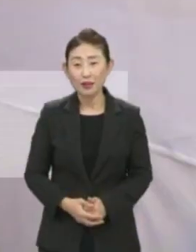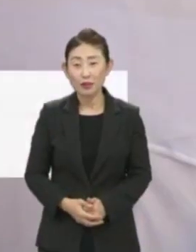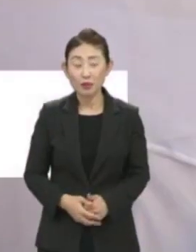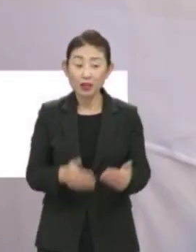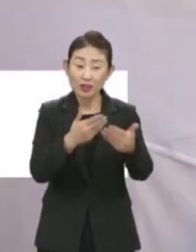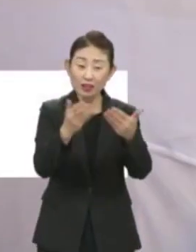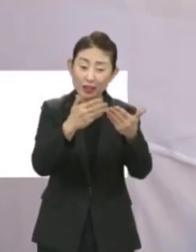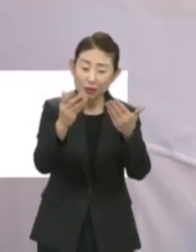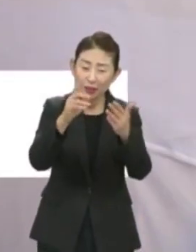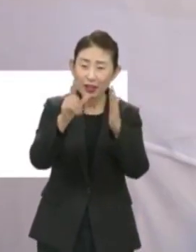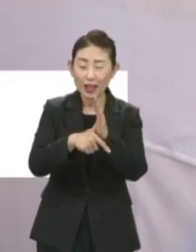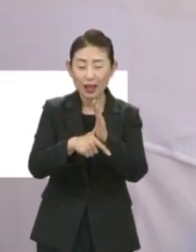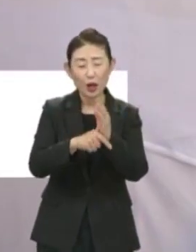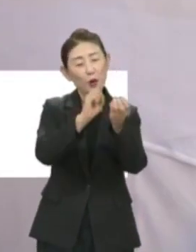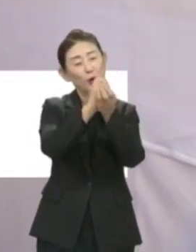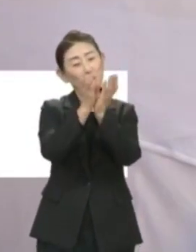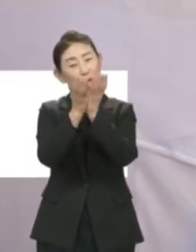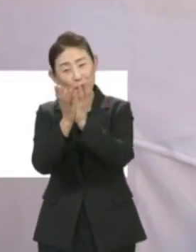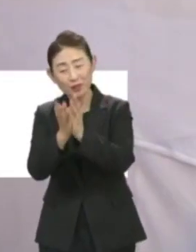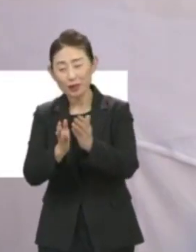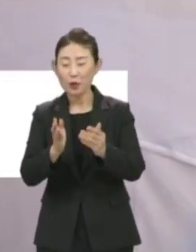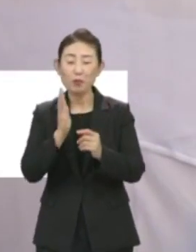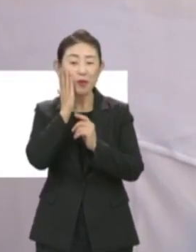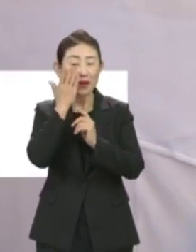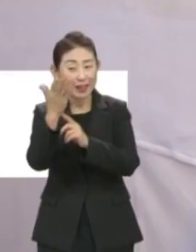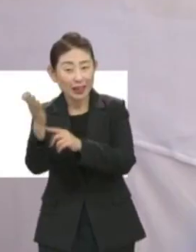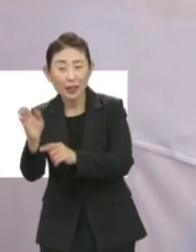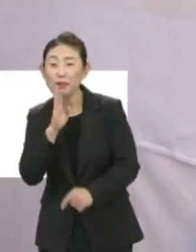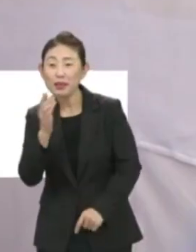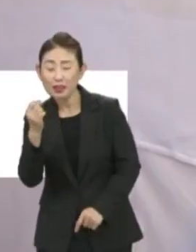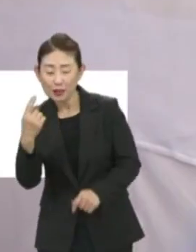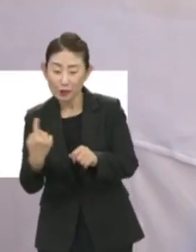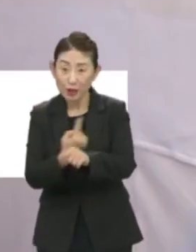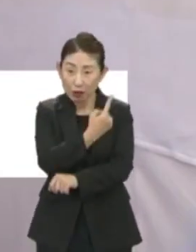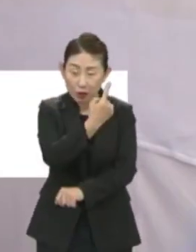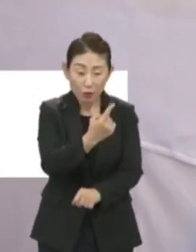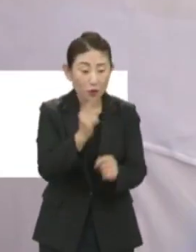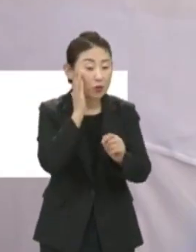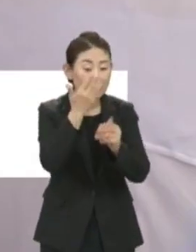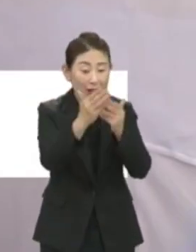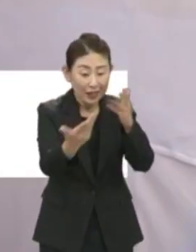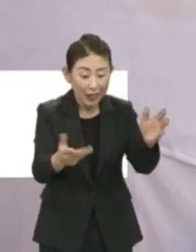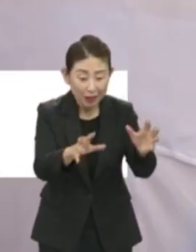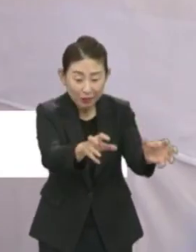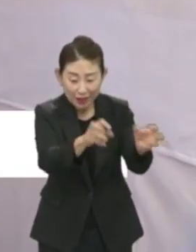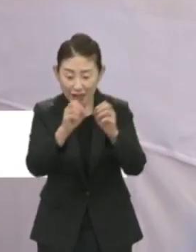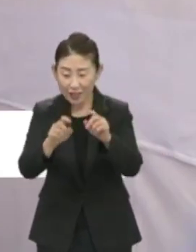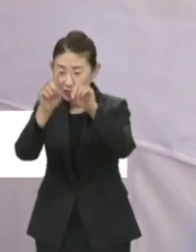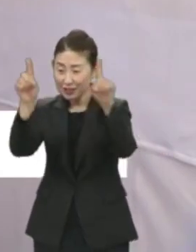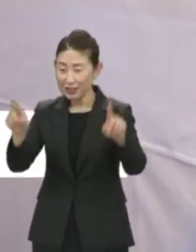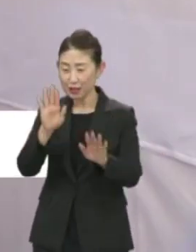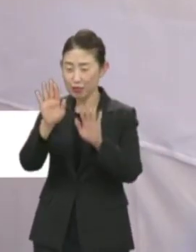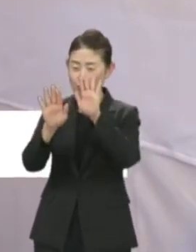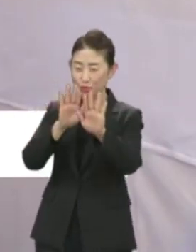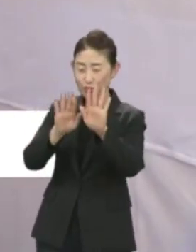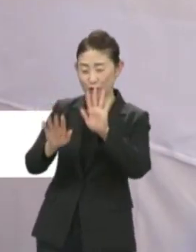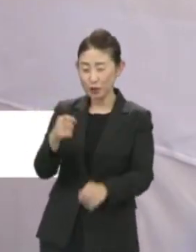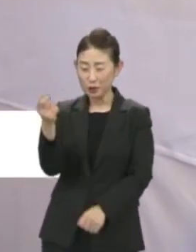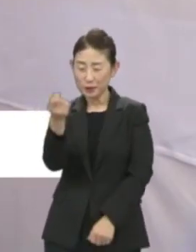그리거나 낙엽을 그리지만 그거 외에도 주위에 떨어지는 낙엽, 꽃 같은 걸 붙이고 거기에 글씨를